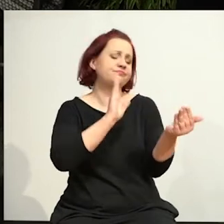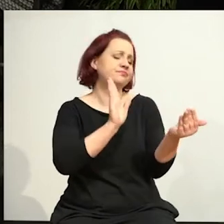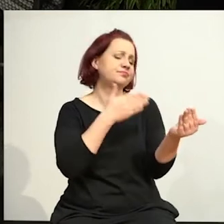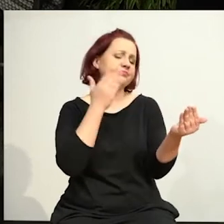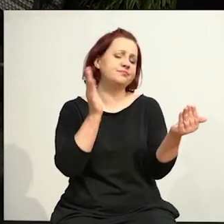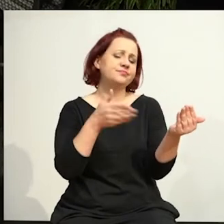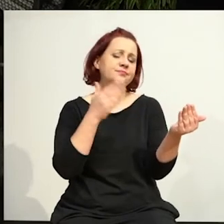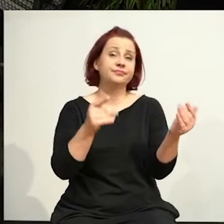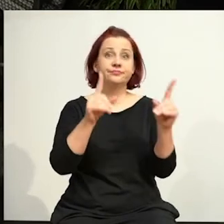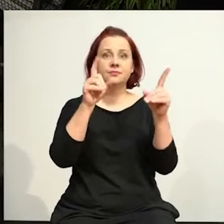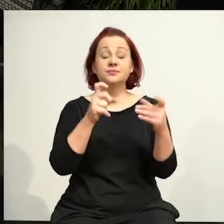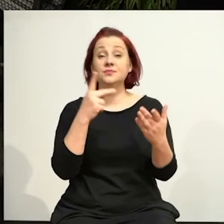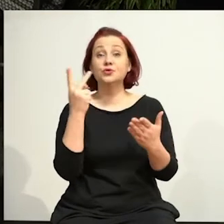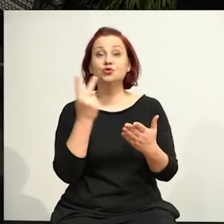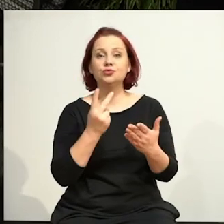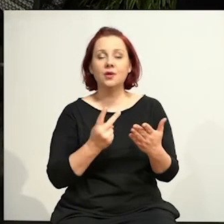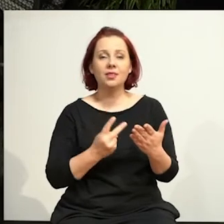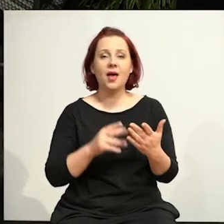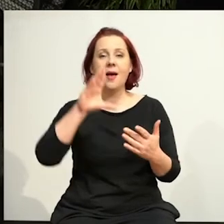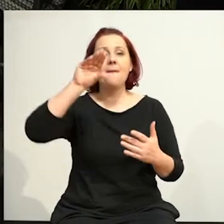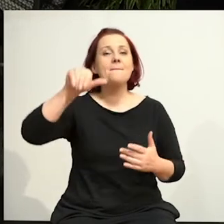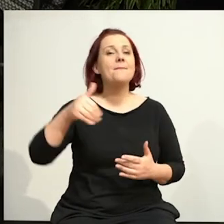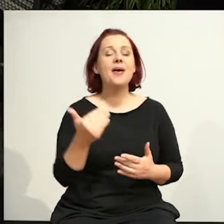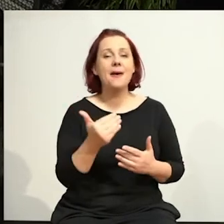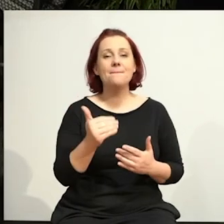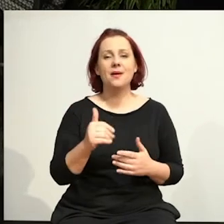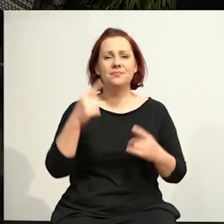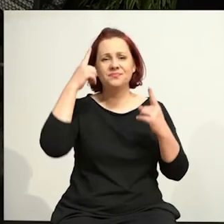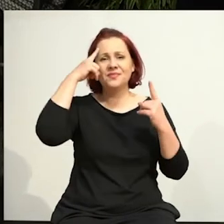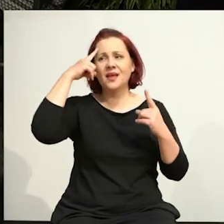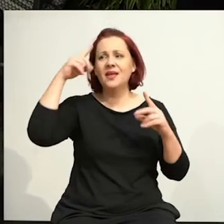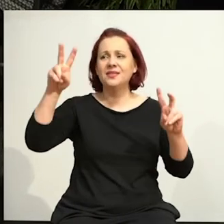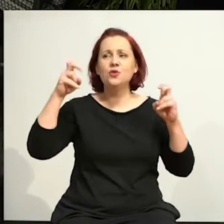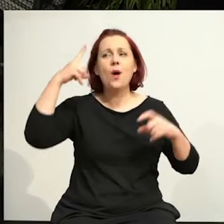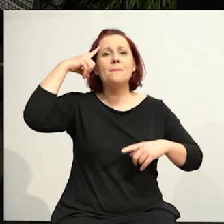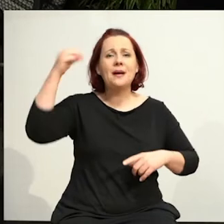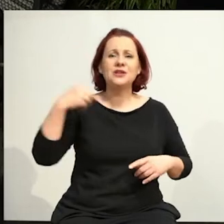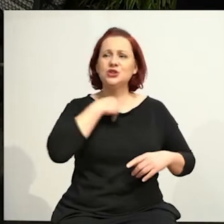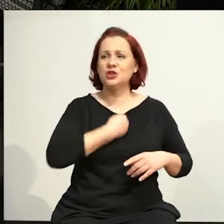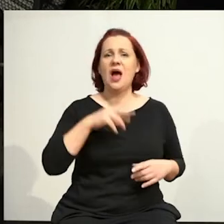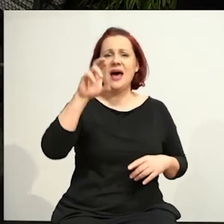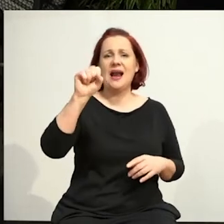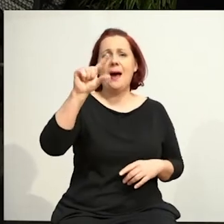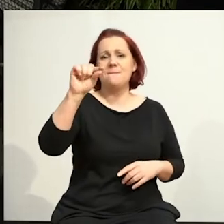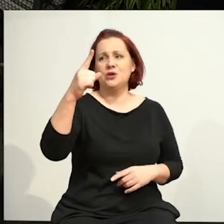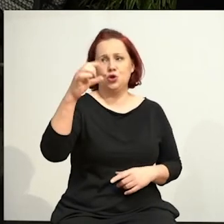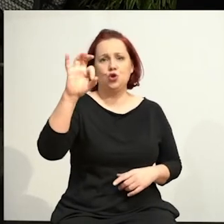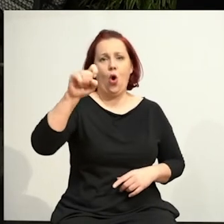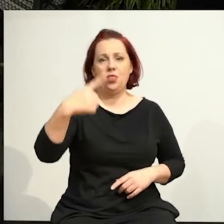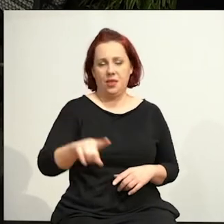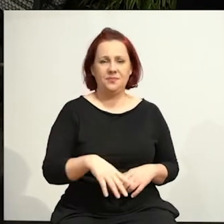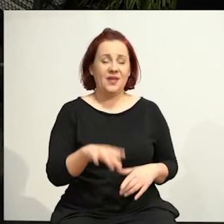przeglądam i zacząłem czytać Bema pamięci żałobny absurd. Na szczęście było to zanim zaczęliśmy go przejawiać w